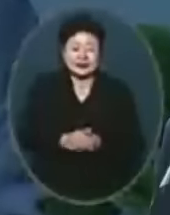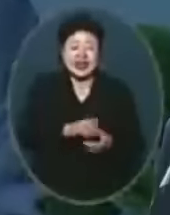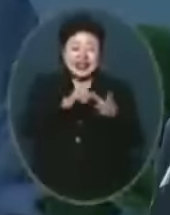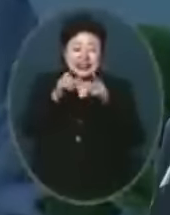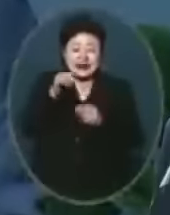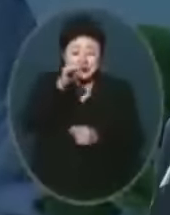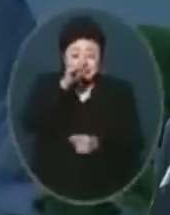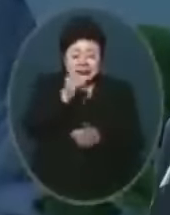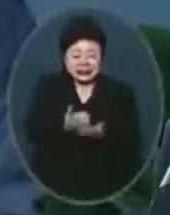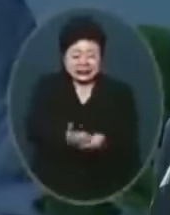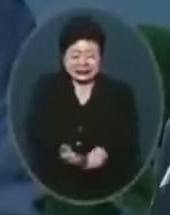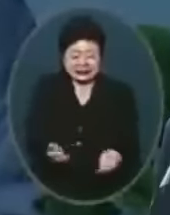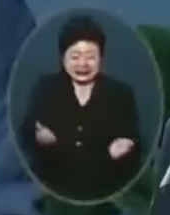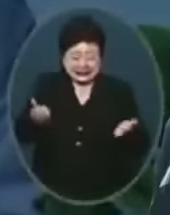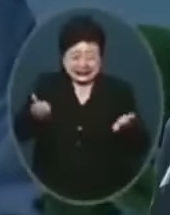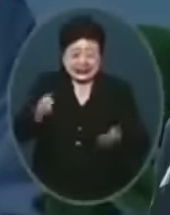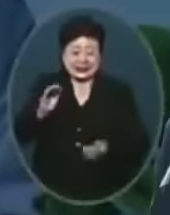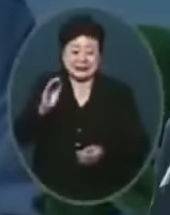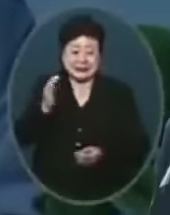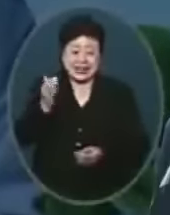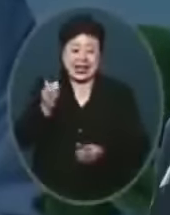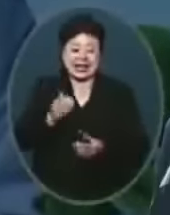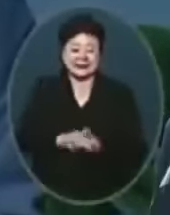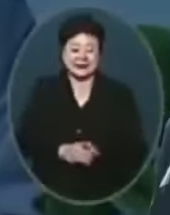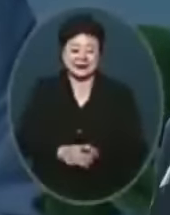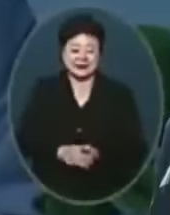사는 그릇입니다.